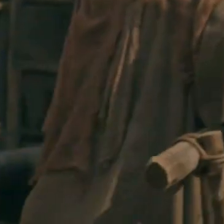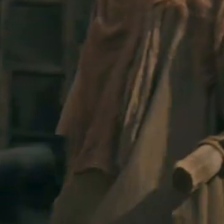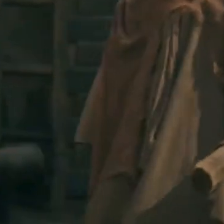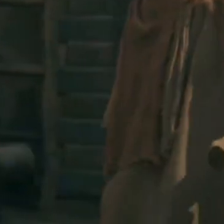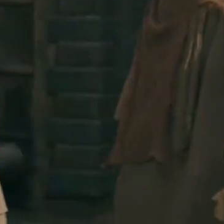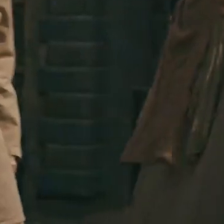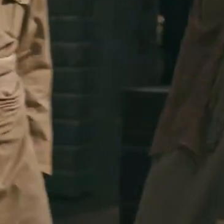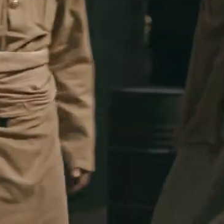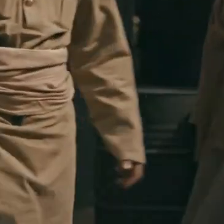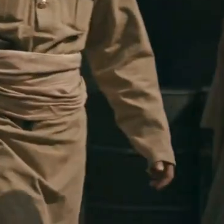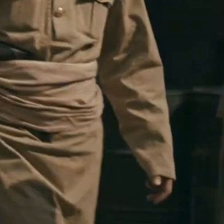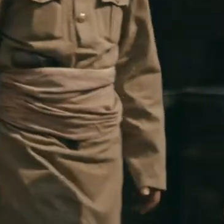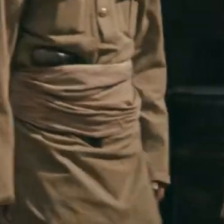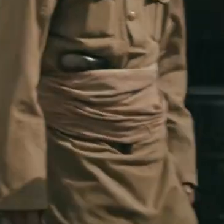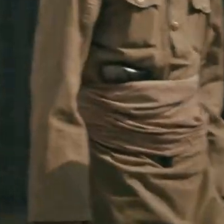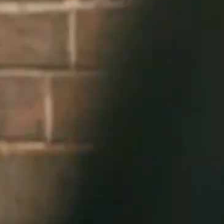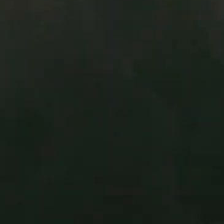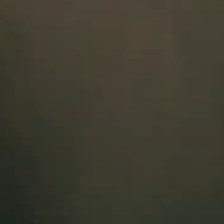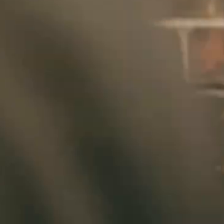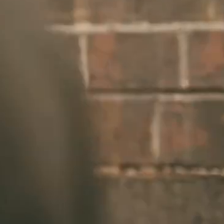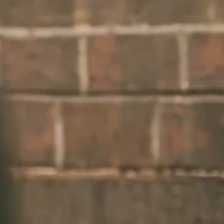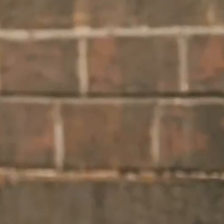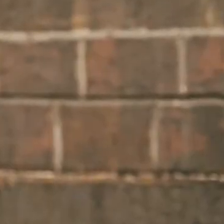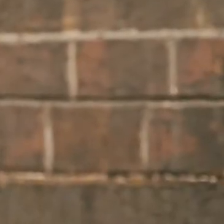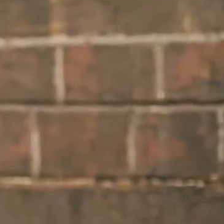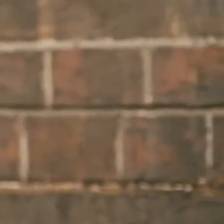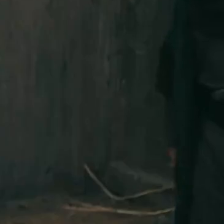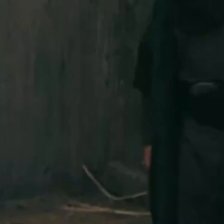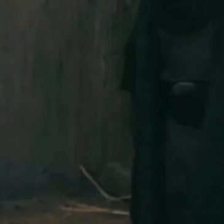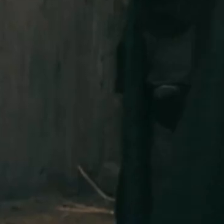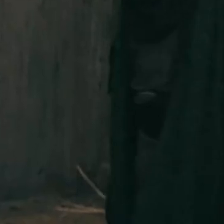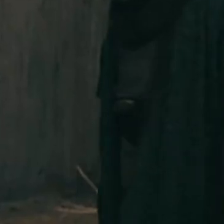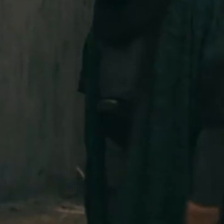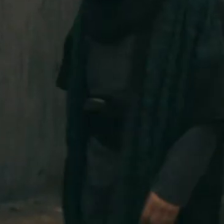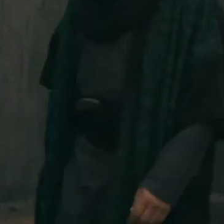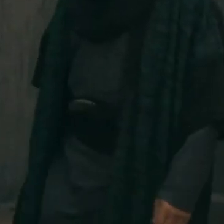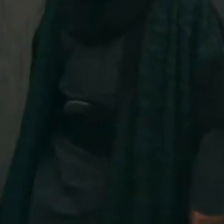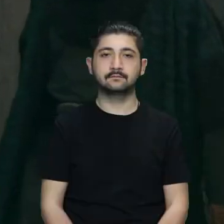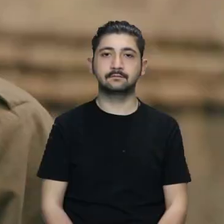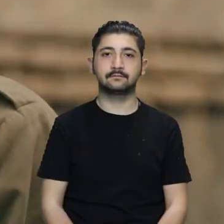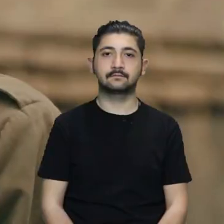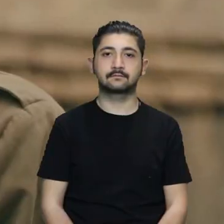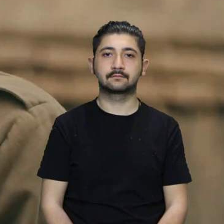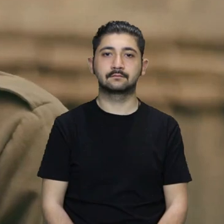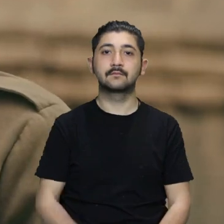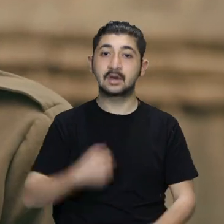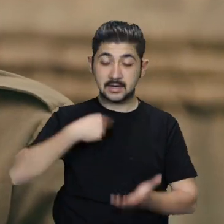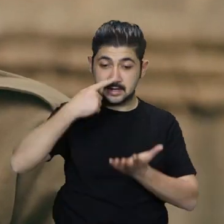Ali yanındaki Niyazi ile avluya çıktı. Mehmetler de bir araya toplandılar.